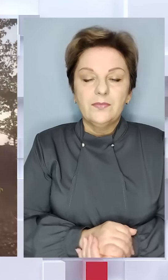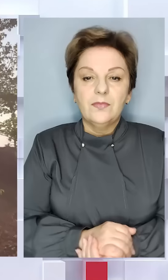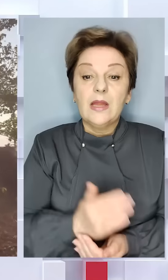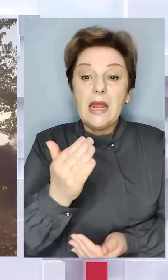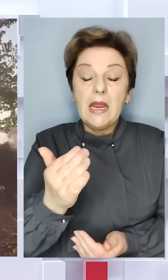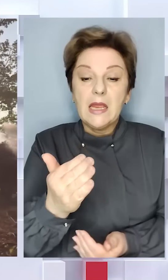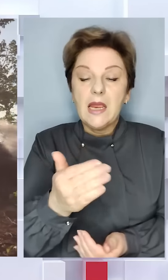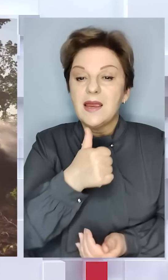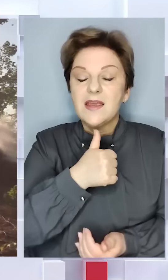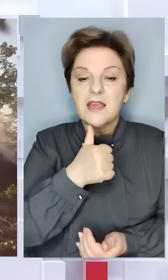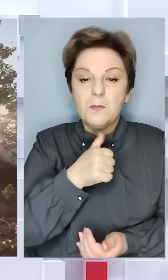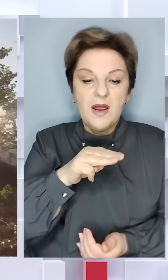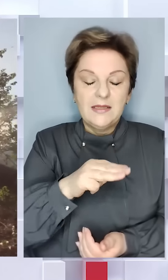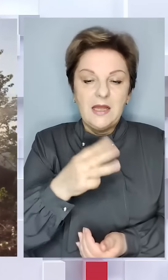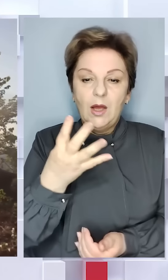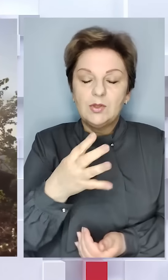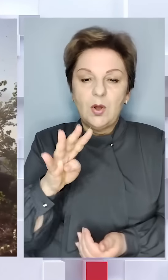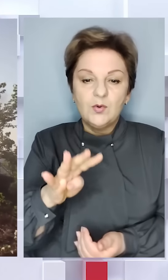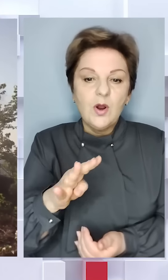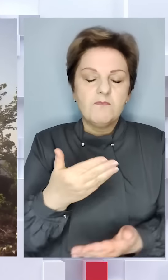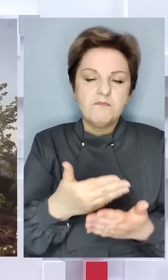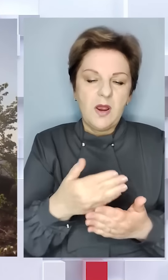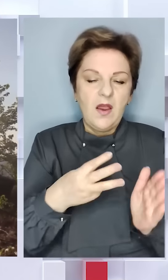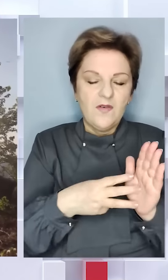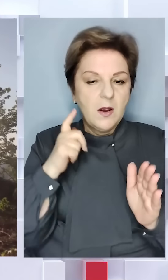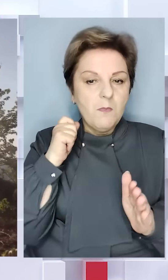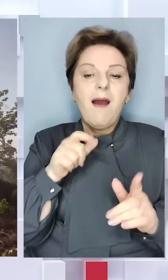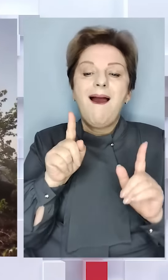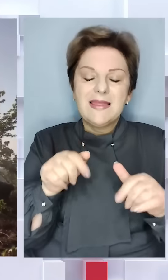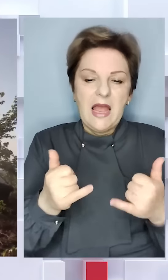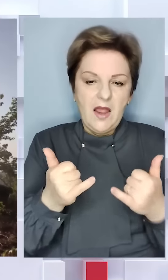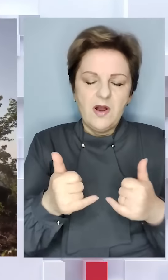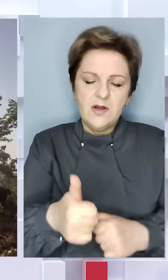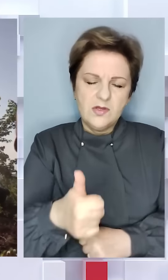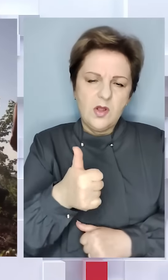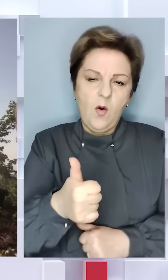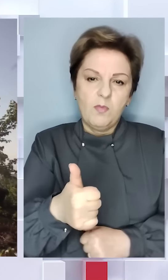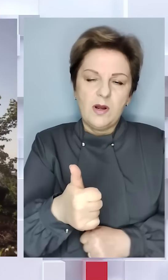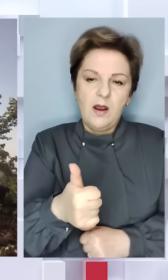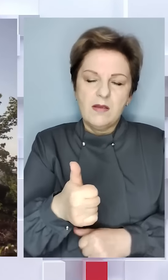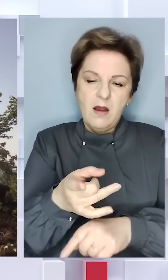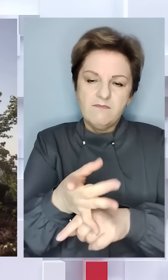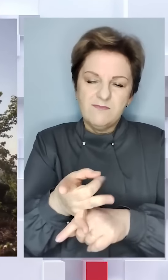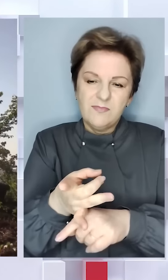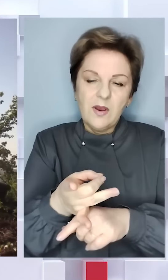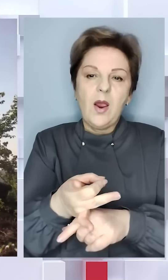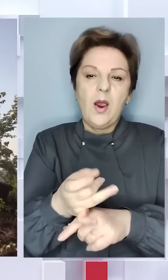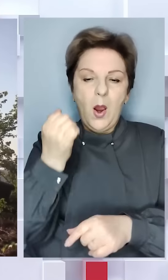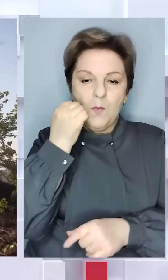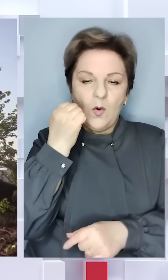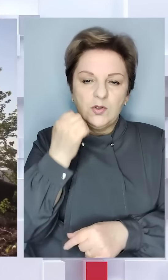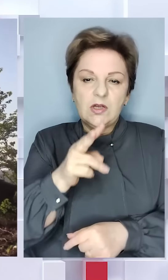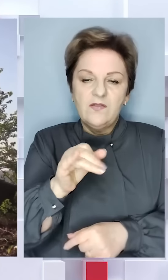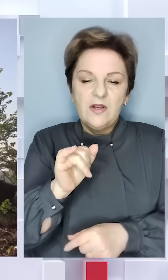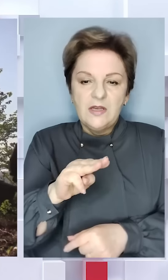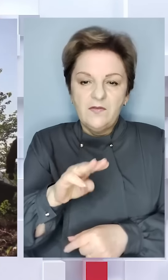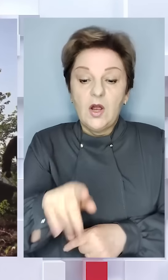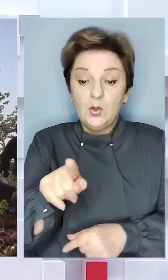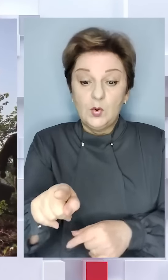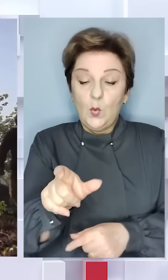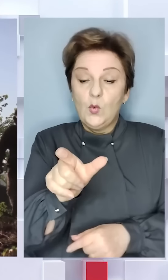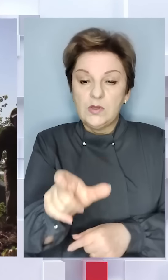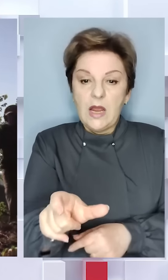Її ім'я Д-44, їй під 80, але вона навіть тепер добряче лупить московитів. Тут, з цієї ділянки,